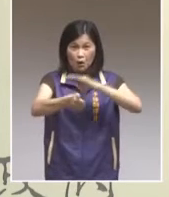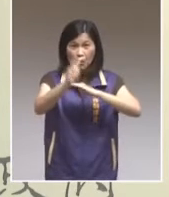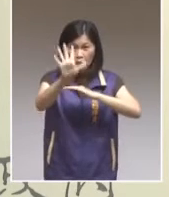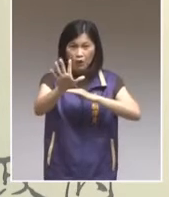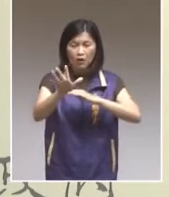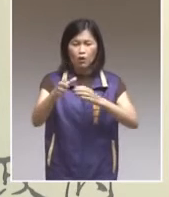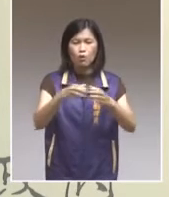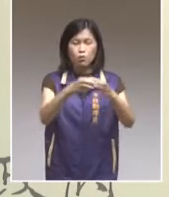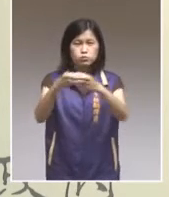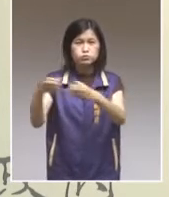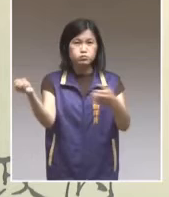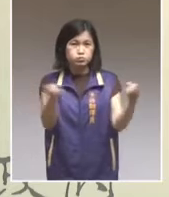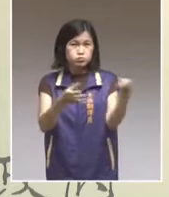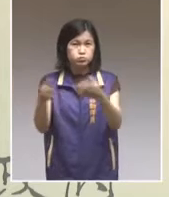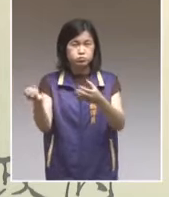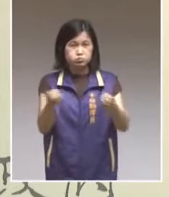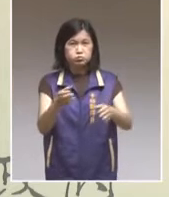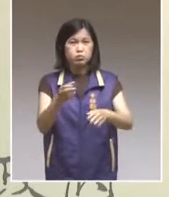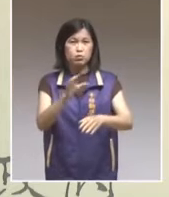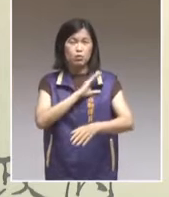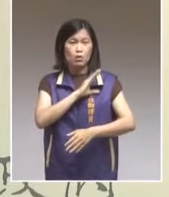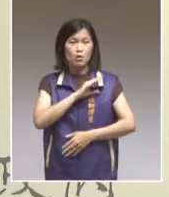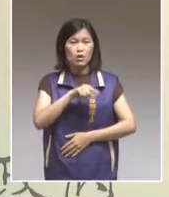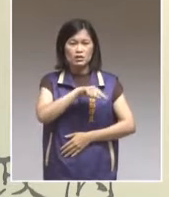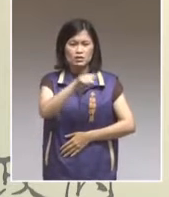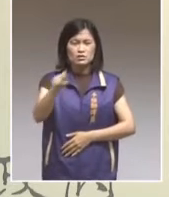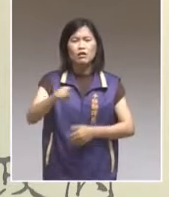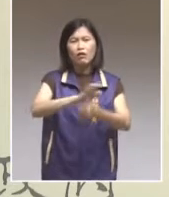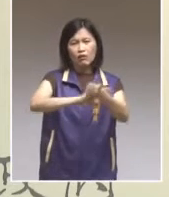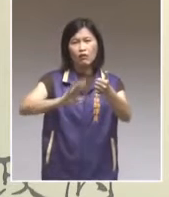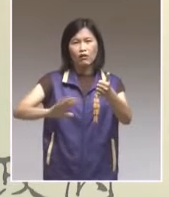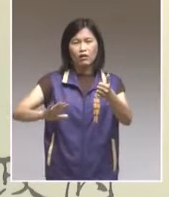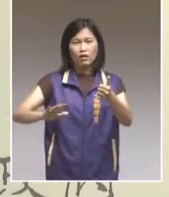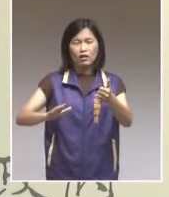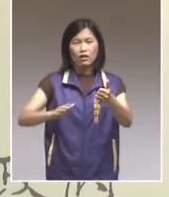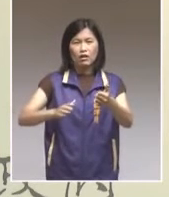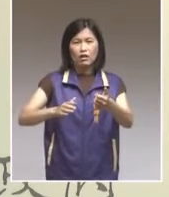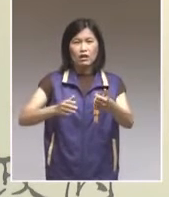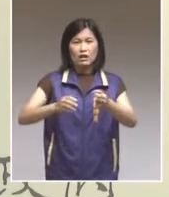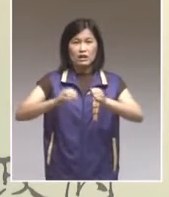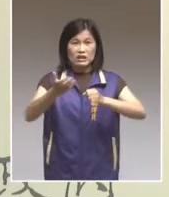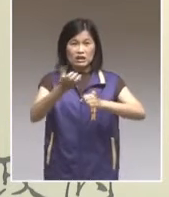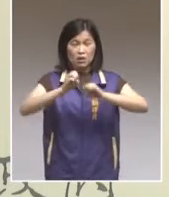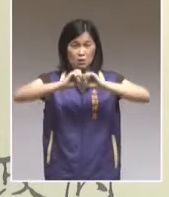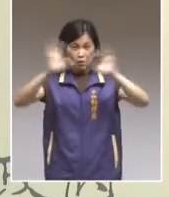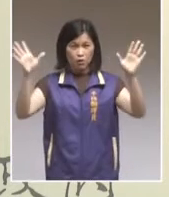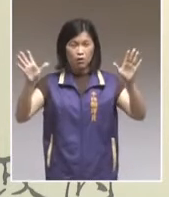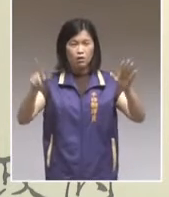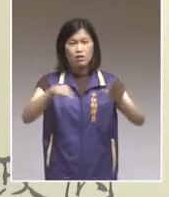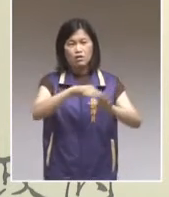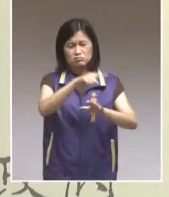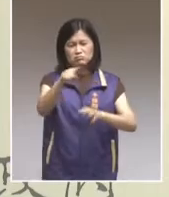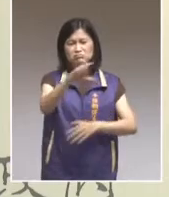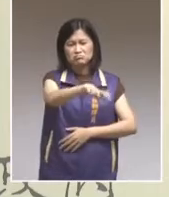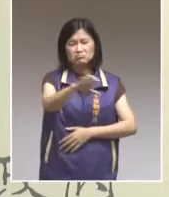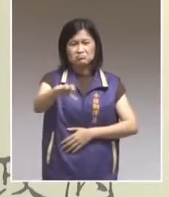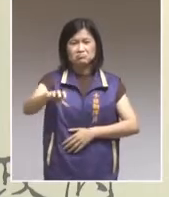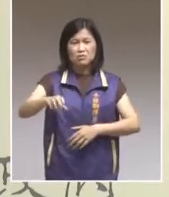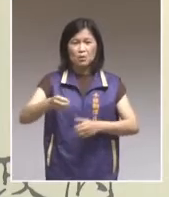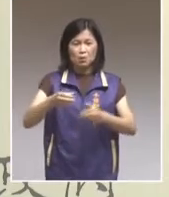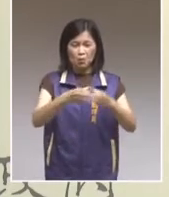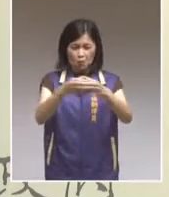个群聚的感染。那这边提供的都是已经造成的群聚感染事实的这样的一个场域，那也